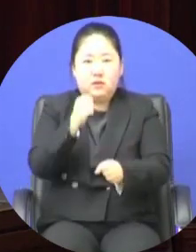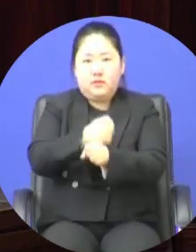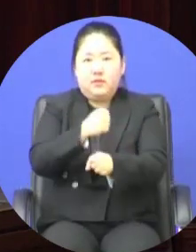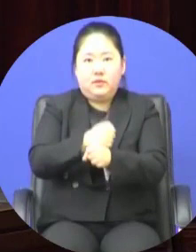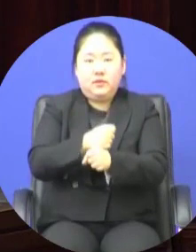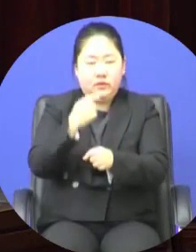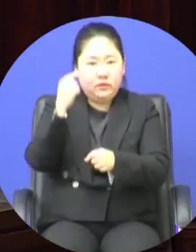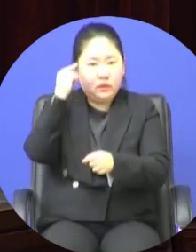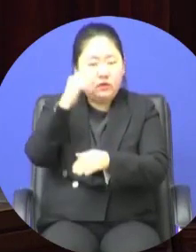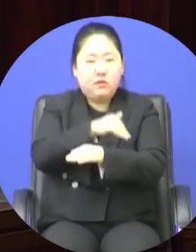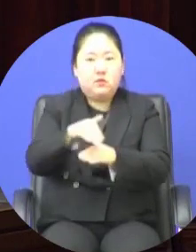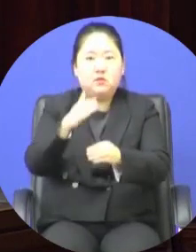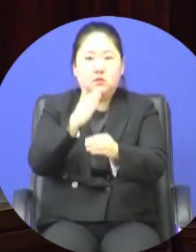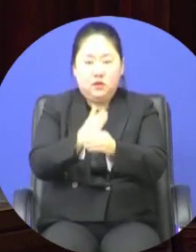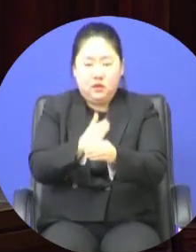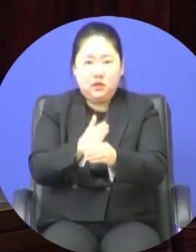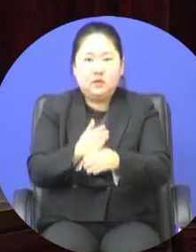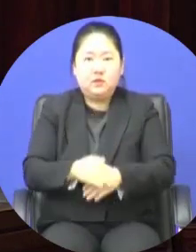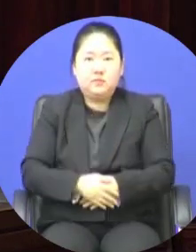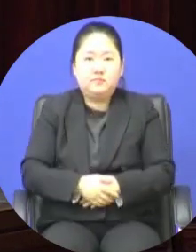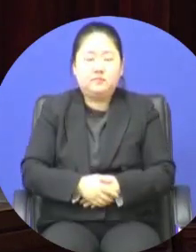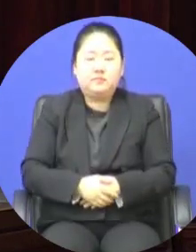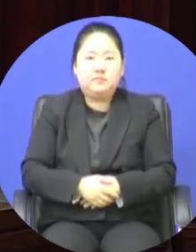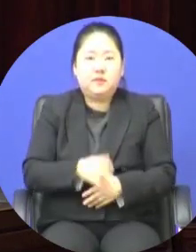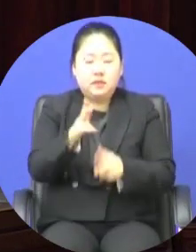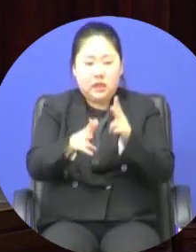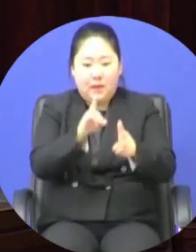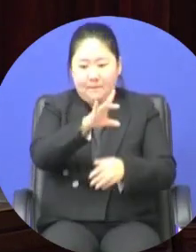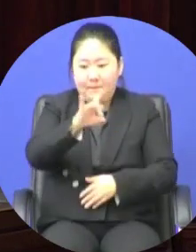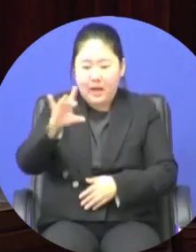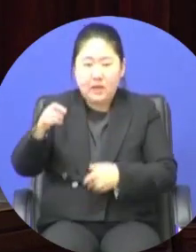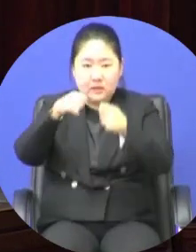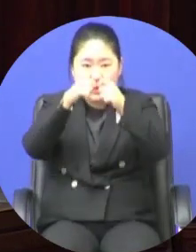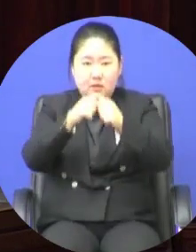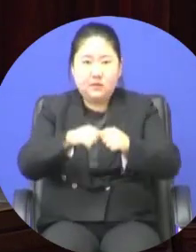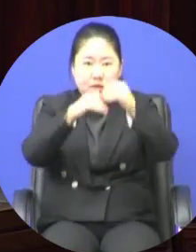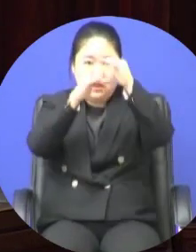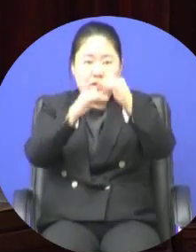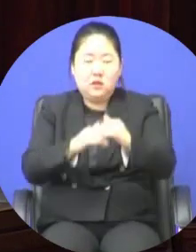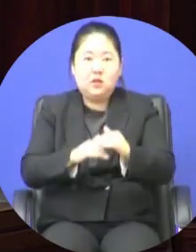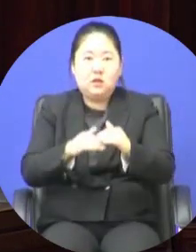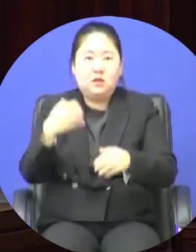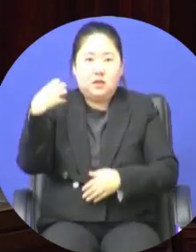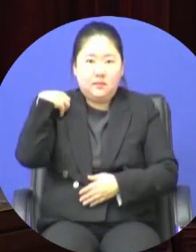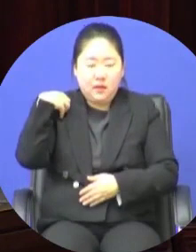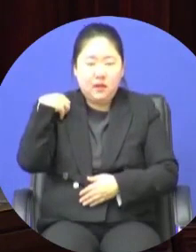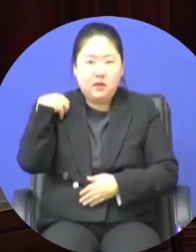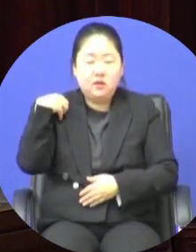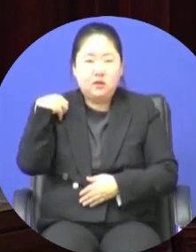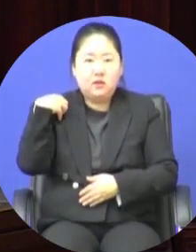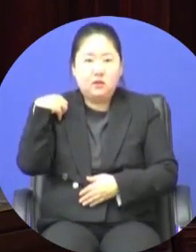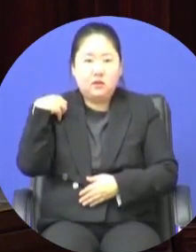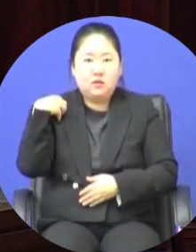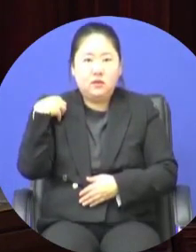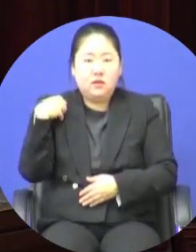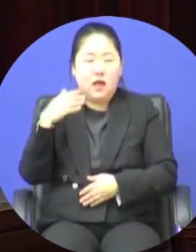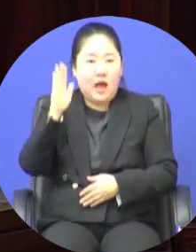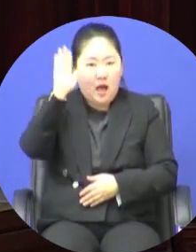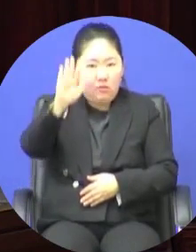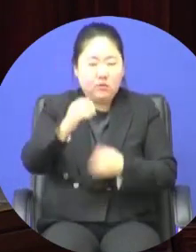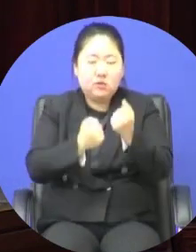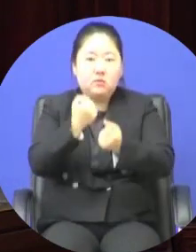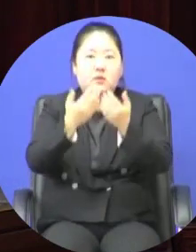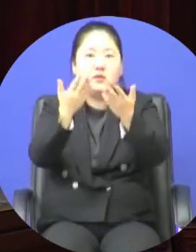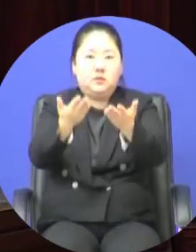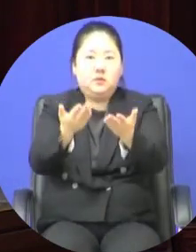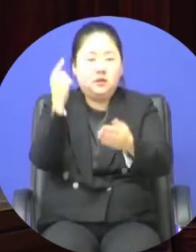재정 운영 방향에 대해 설명드렸습니다. 사업별 세부 사항은 소관국 소장 및 담당관으로 하여금 상세히